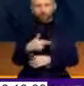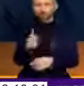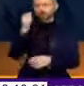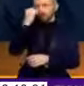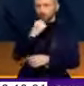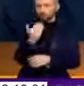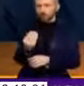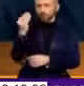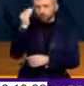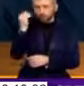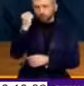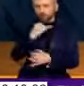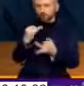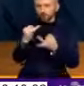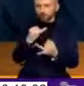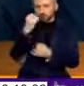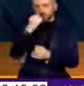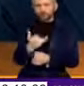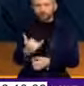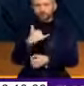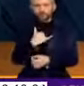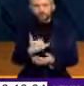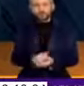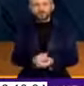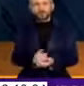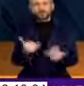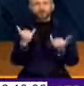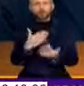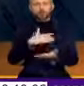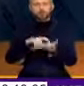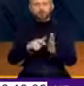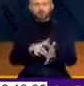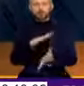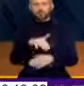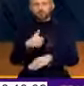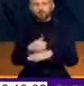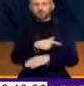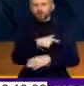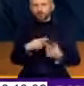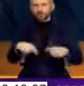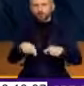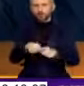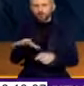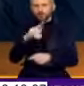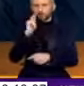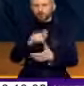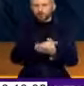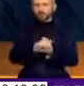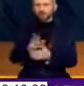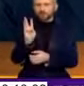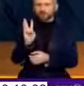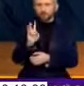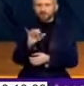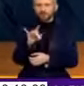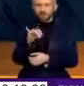вашу думку і дуже дякую вам за розмову. Дякую, що сьогодні завітали до нас. Нагадаю, що сьогодні в нашій студії був голова депутатської фракції Всеукраїнське об'єднання «Свобода» Юрій